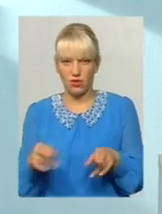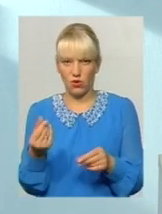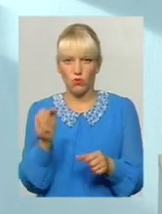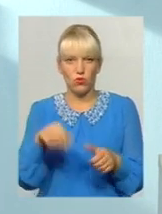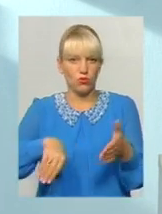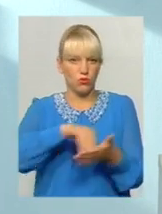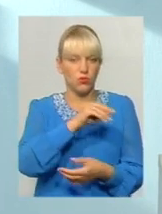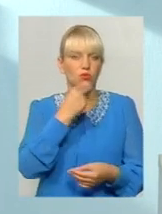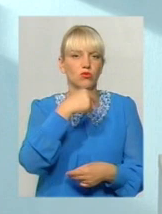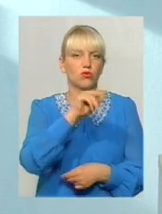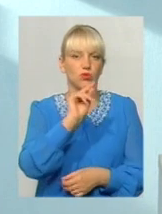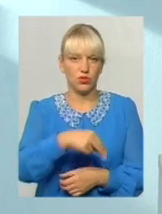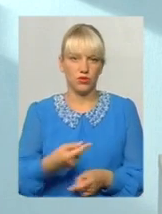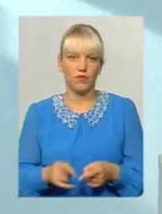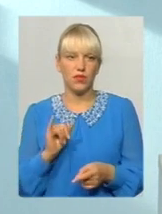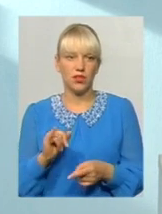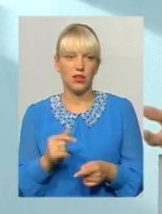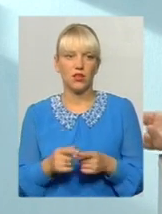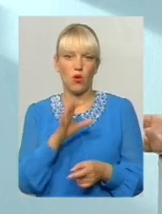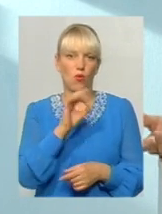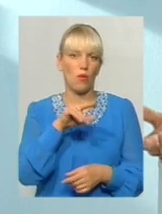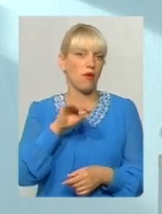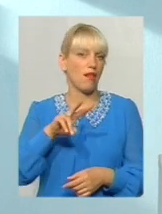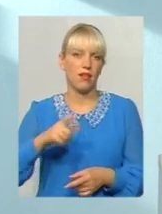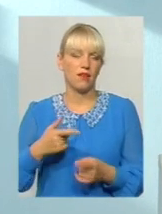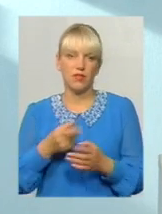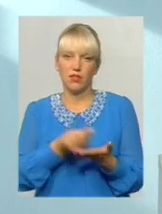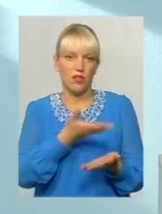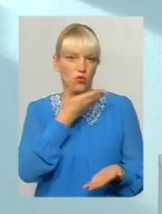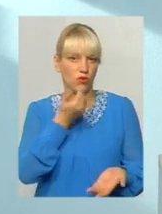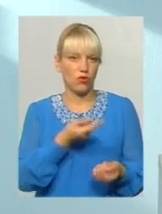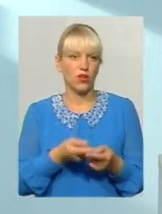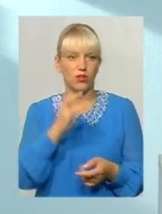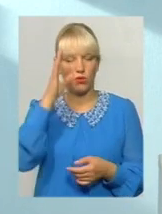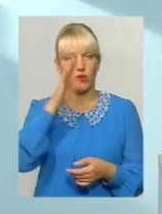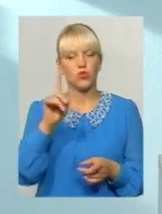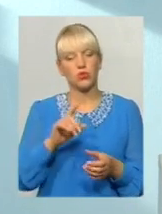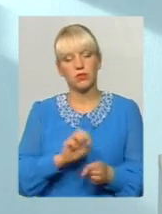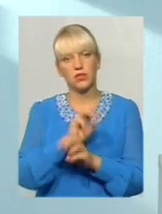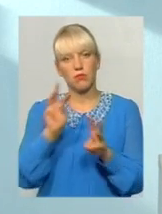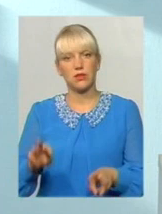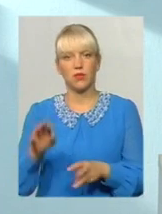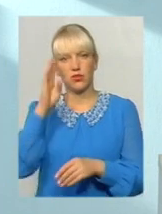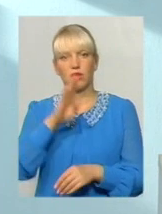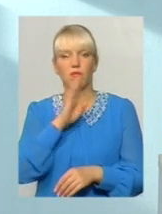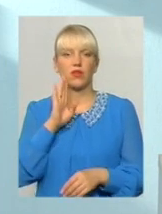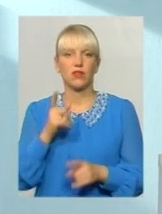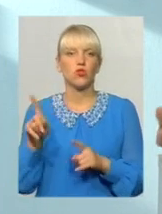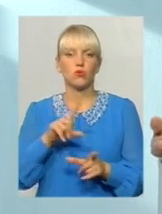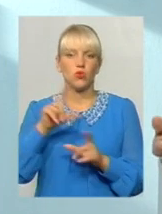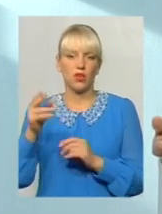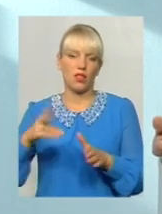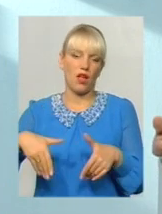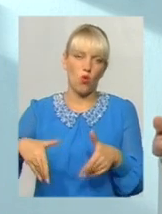купили вже машину, да, Опеля, да, недорогий теж, але це хоча батьки вже забезпечені транспортним засобом, вони вже мають поїхати на той самий